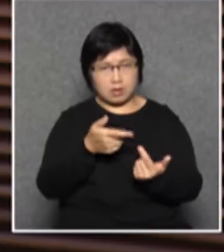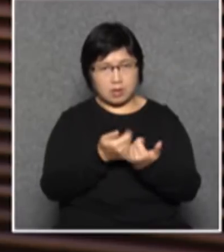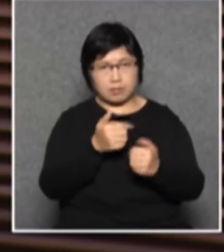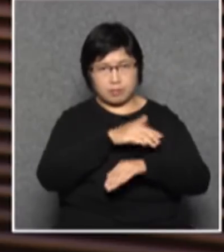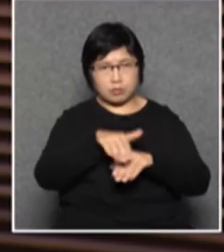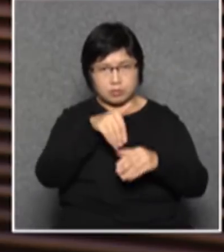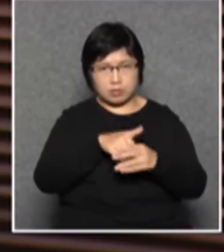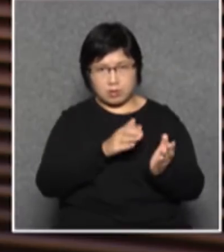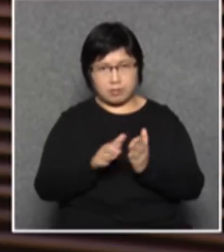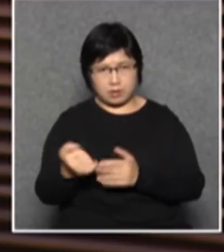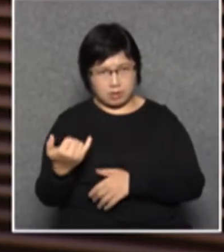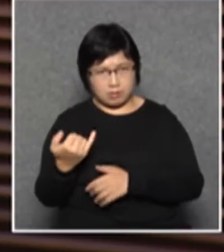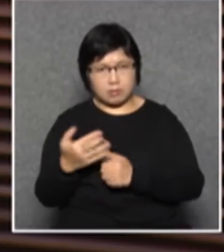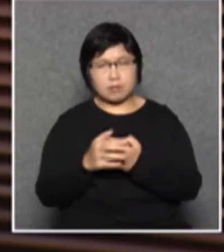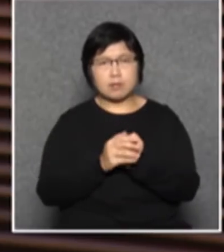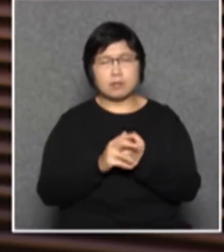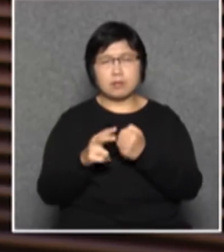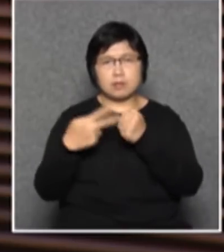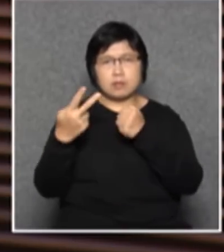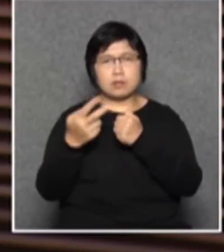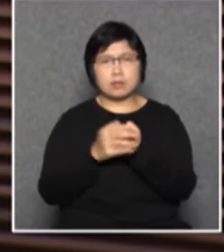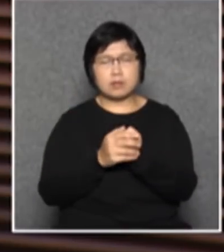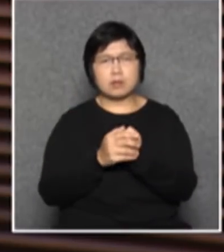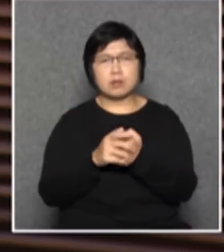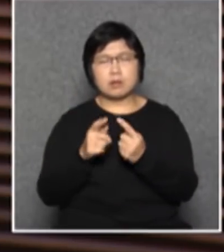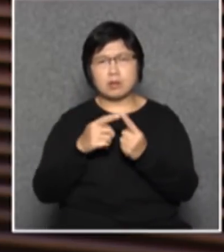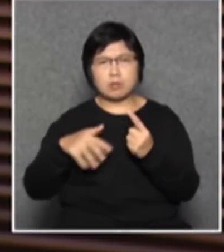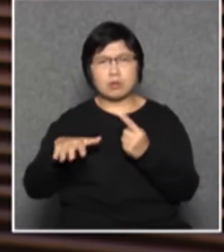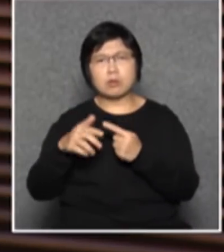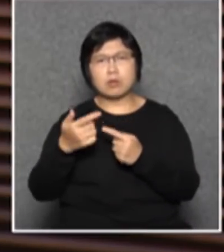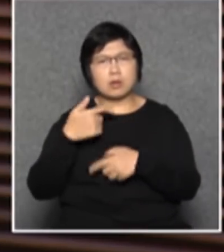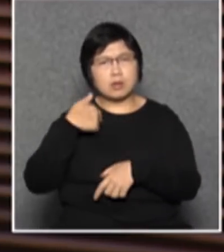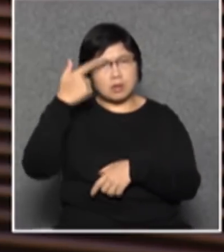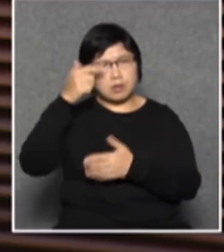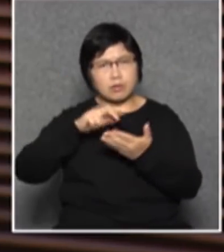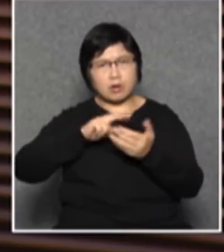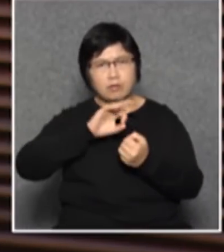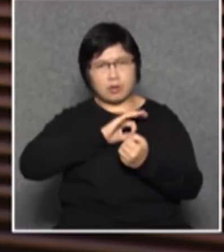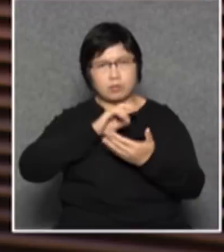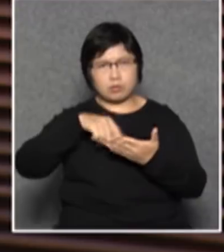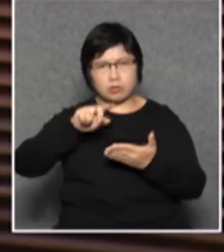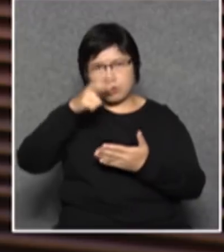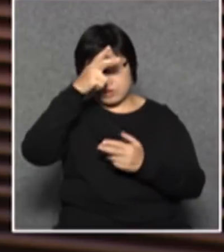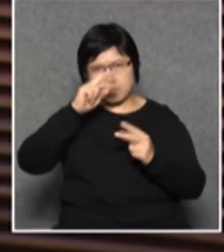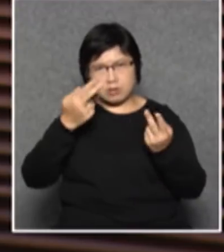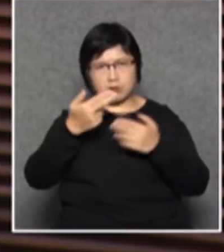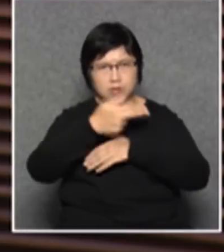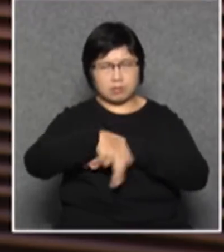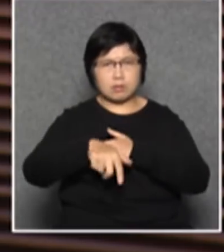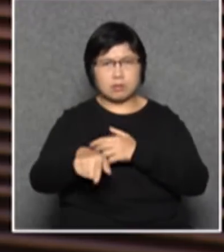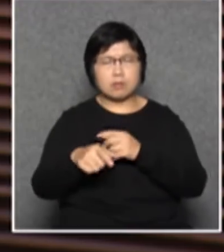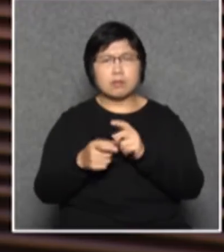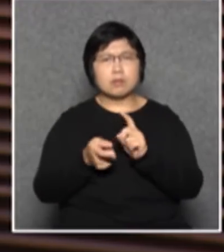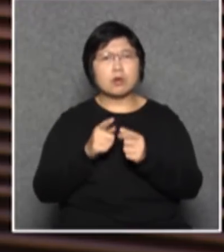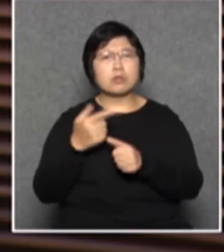嗎？第二，廣大市民期望立法會通過政改方案。代主席，在這個問題上